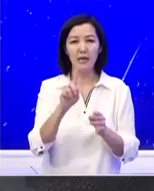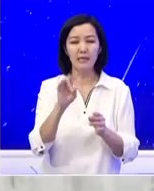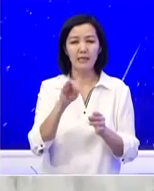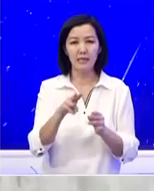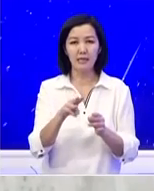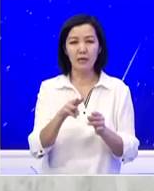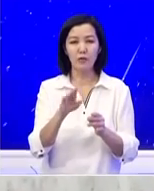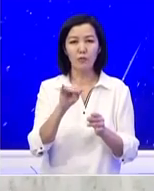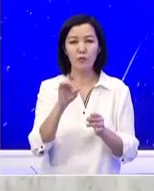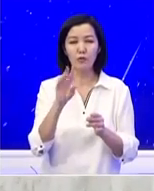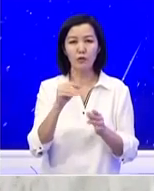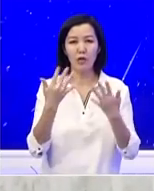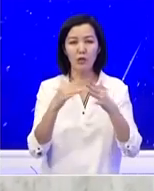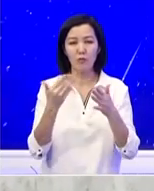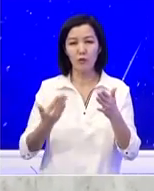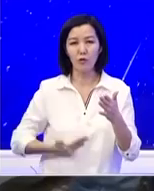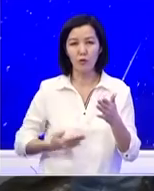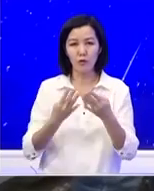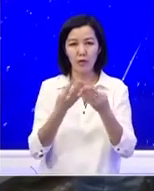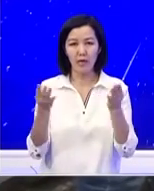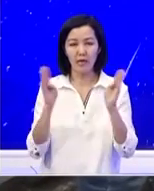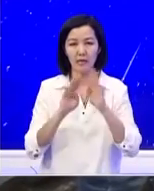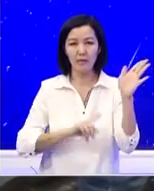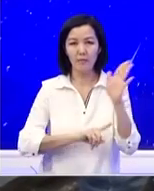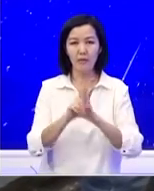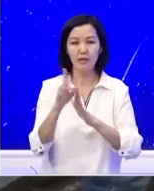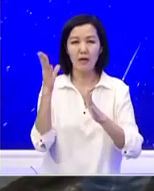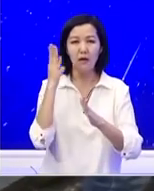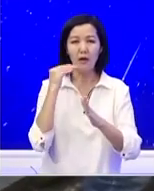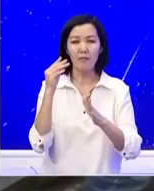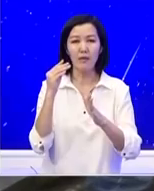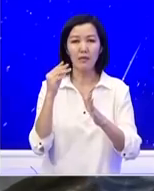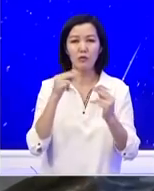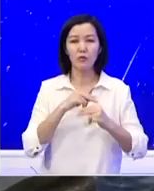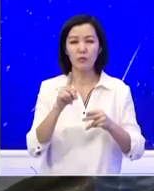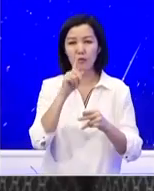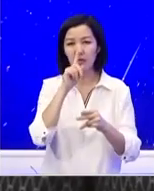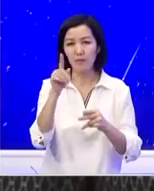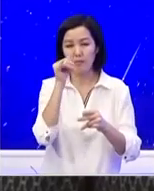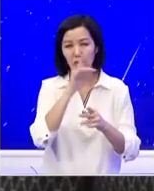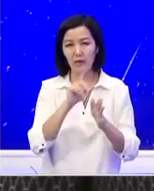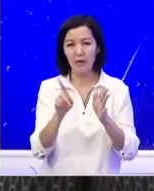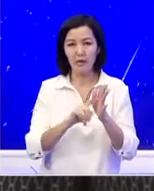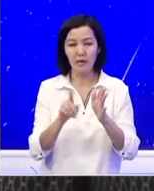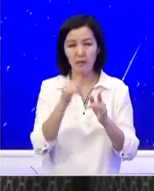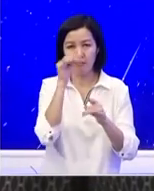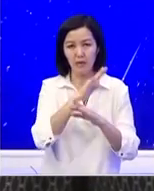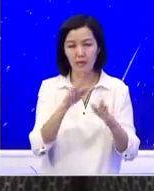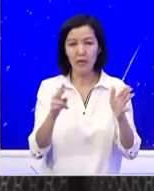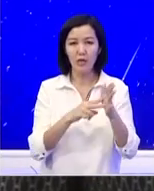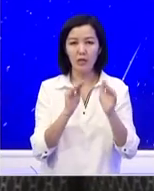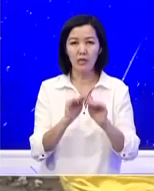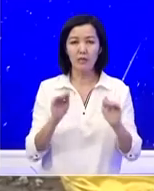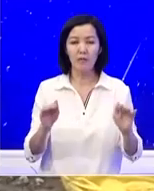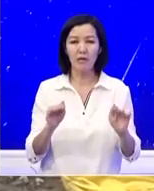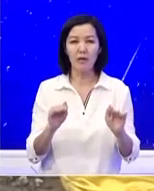ауылының тұрғыны, жолдасы карантин басталғалы Алматыдағы жұмысына бара алмай қалған. Содан бері жеті балалы отбасы әлеуметтік жәрдемақымен